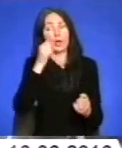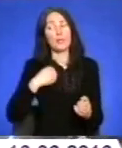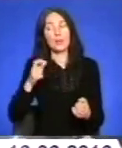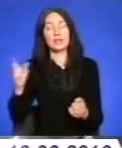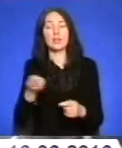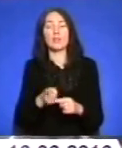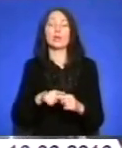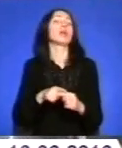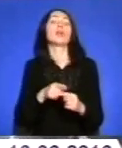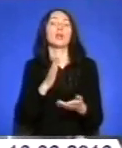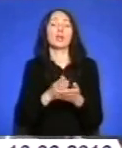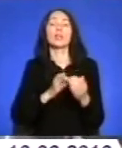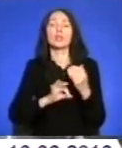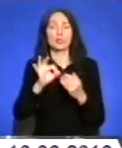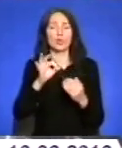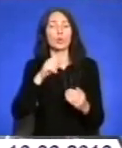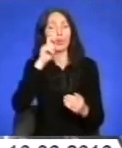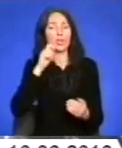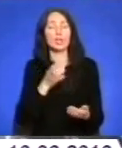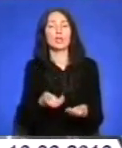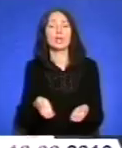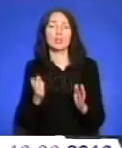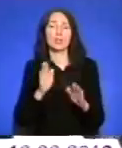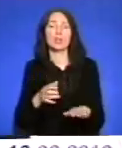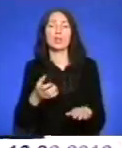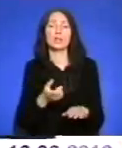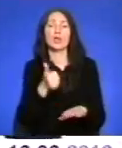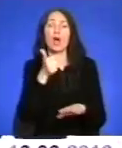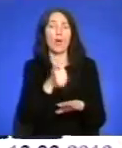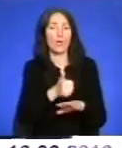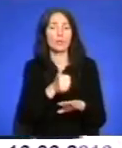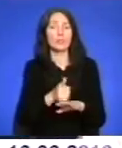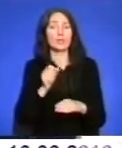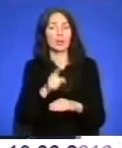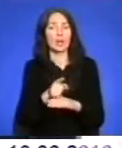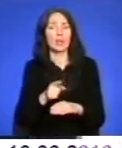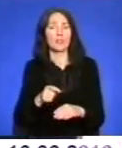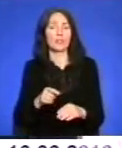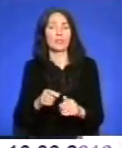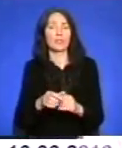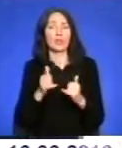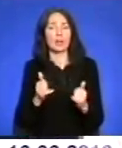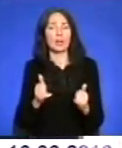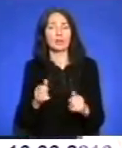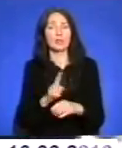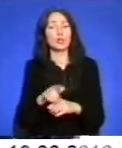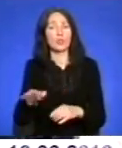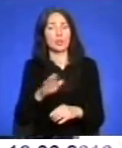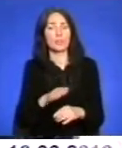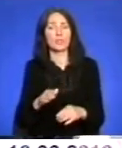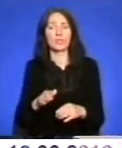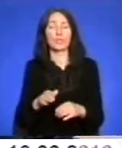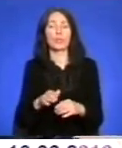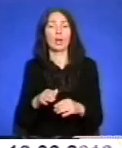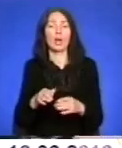залишається одним із найважливіших пріоритетів для Тернопільщини. В рамках співпраці між Тернопільською обласною